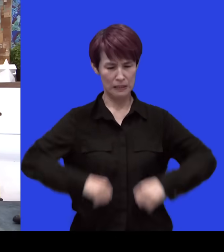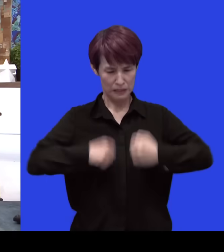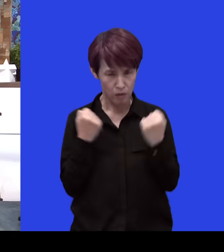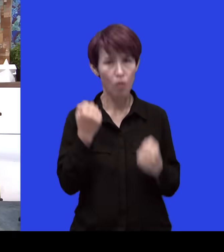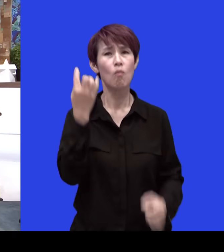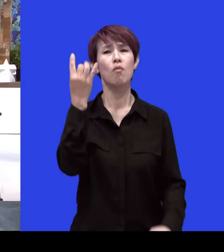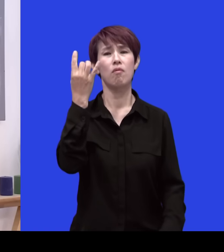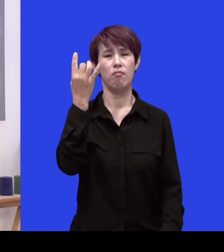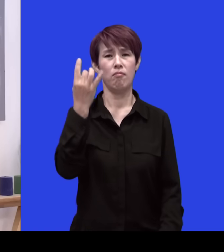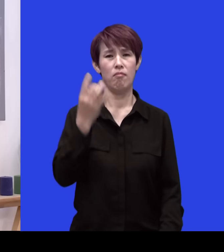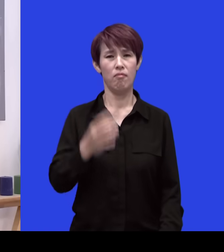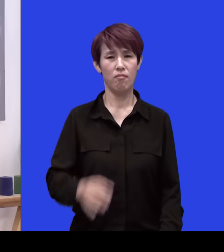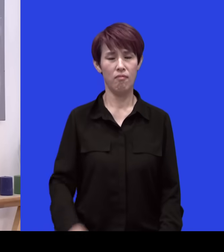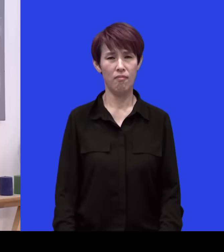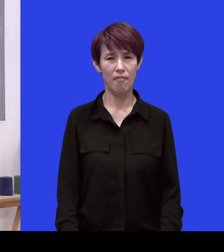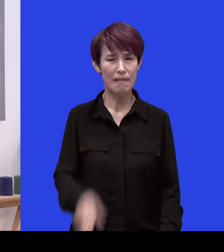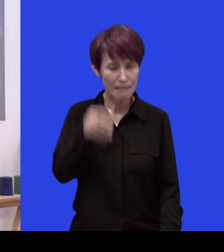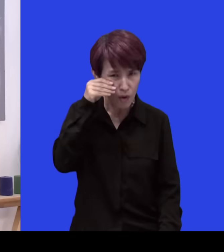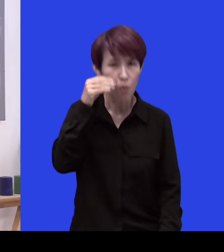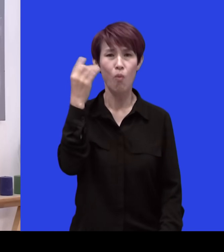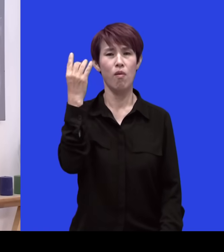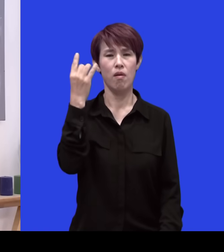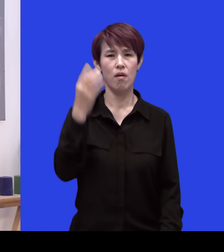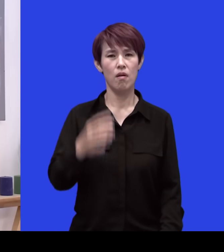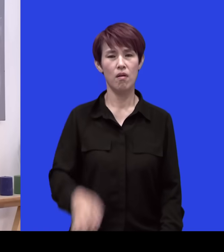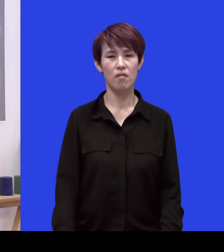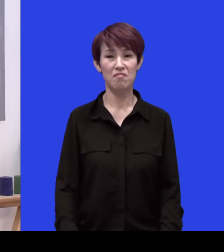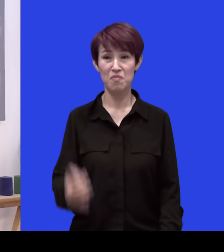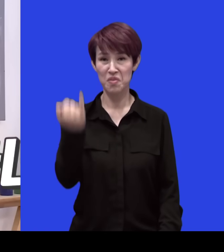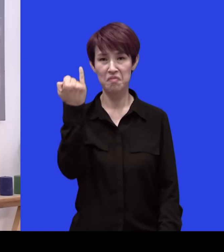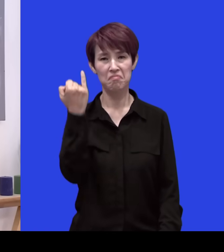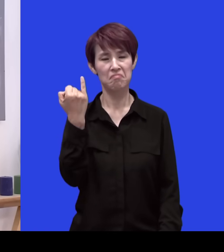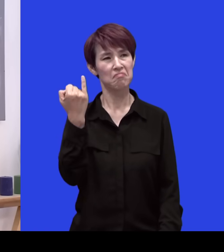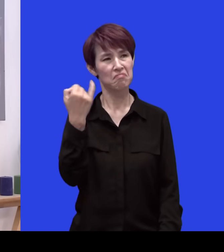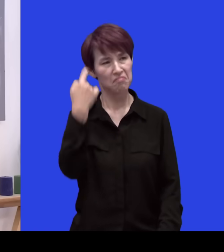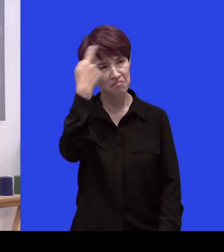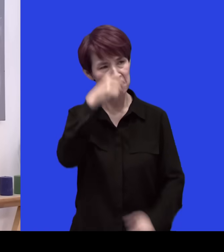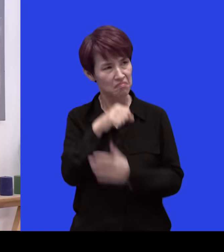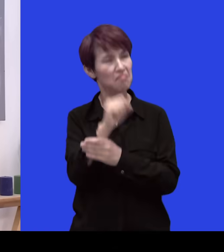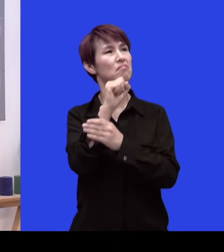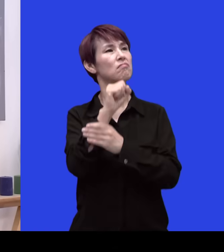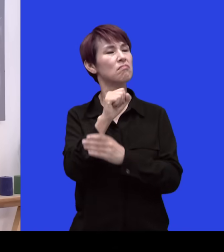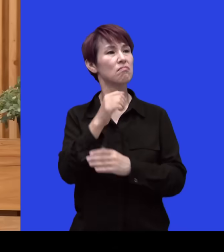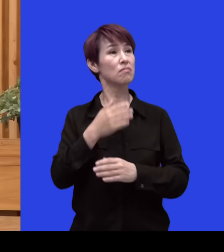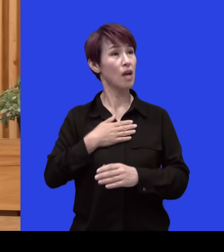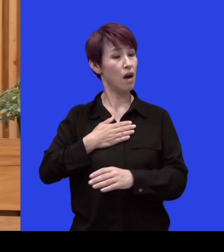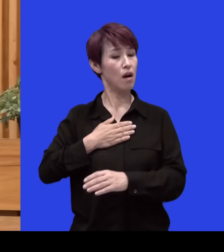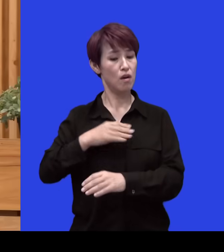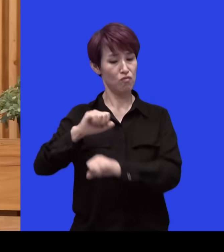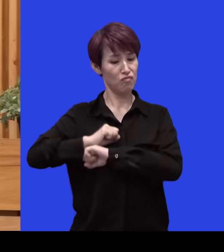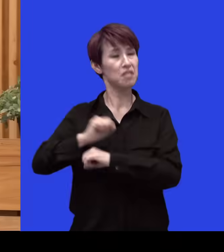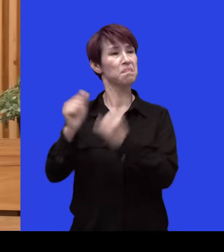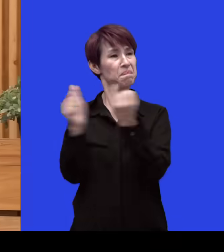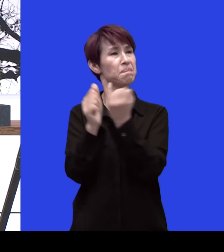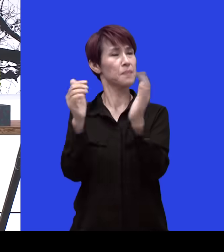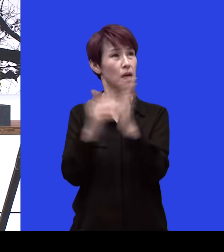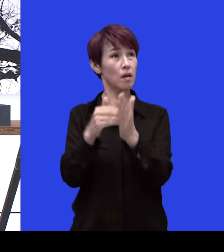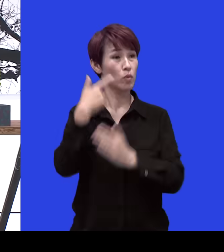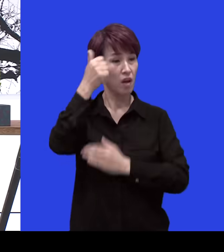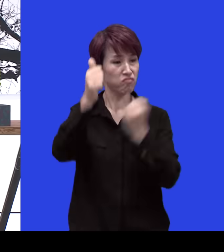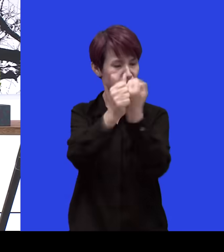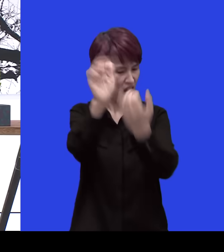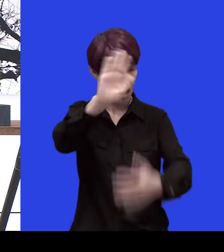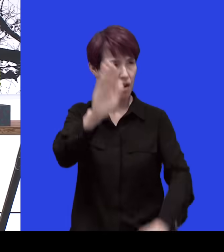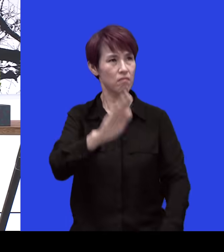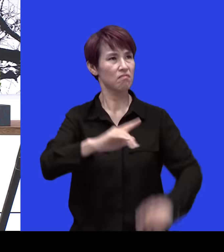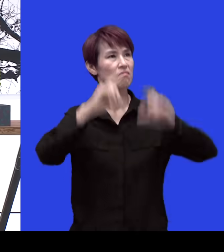빳빳이 들고 네네. 왜 나는 이 군인한테 시집왔지 목사한테 시집 안 왔다. 뭐 이런 정도로 막